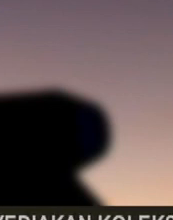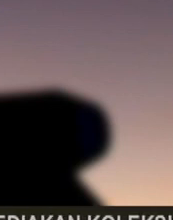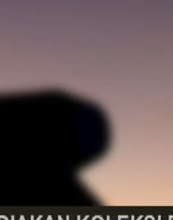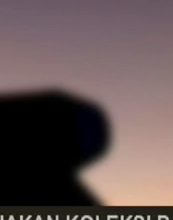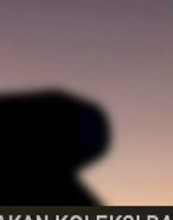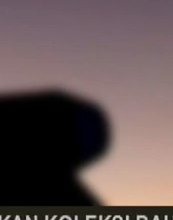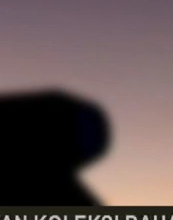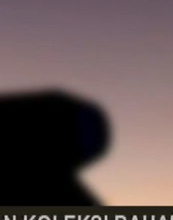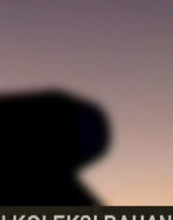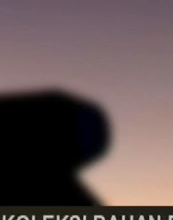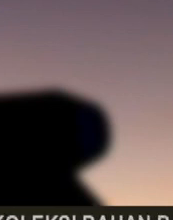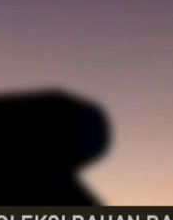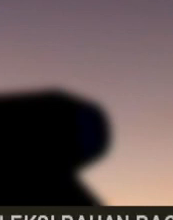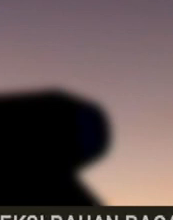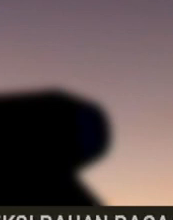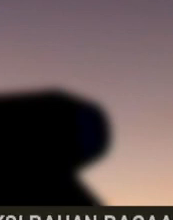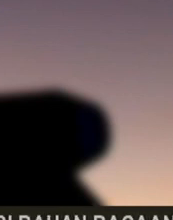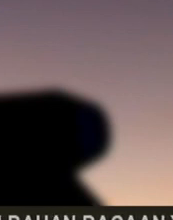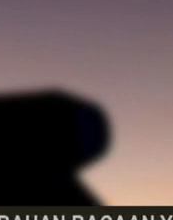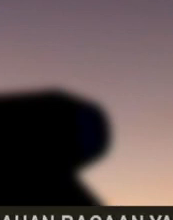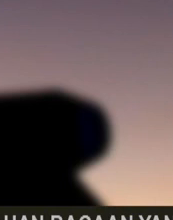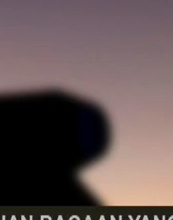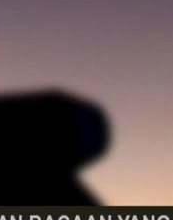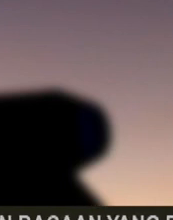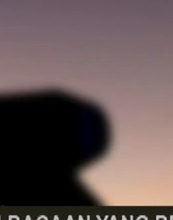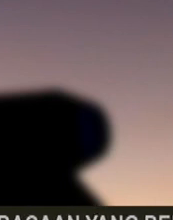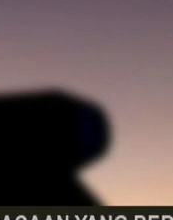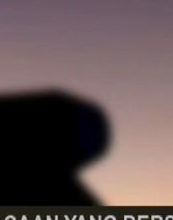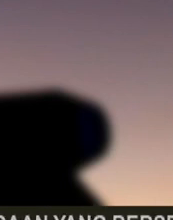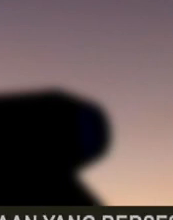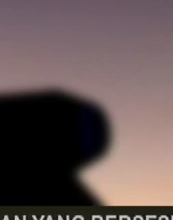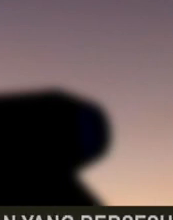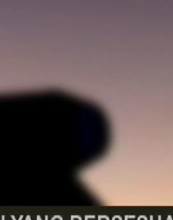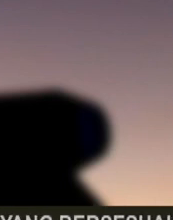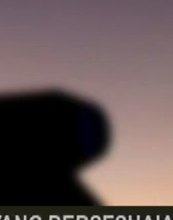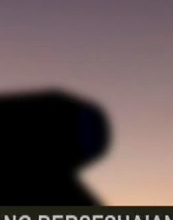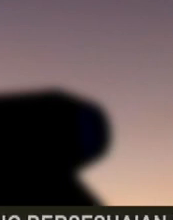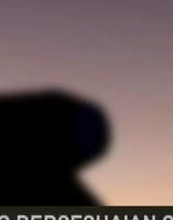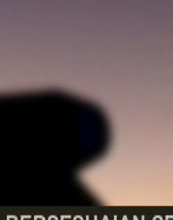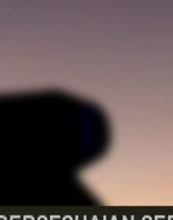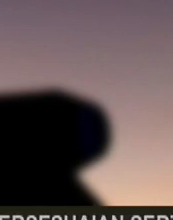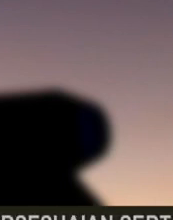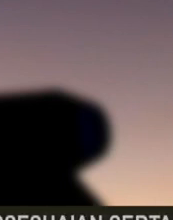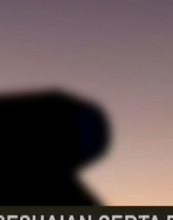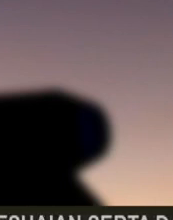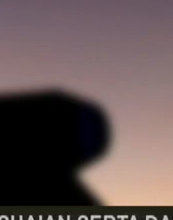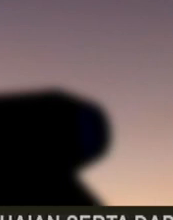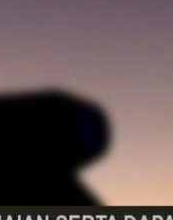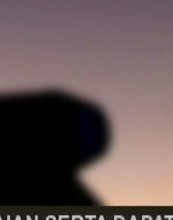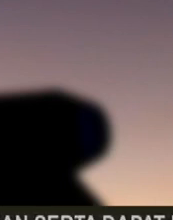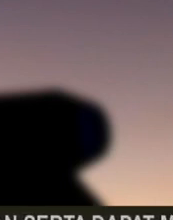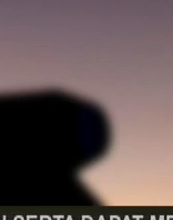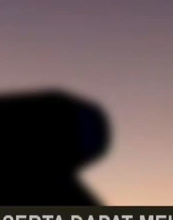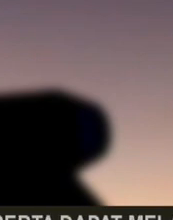pada itu orang ramai diminta memberikan kerjasama supaya tidak mendekati tempat-tempat meruqyah